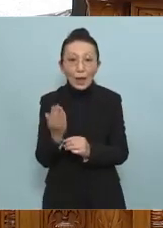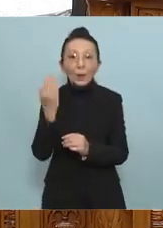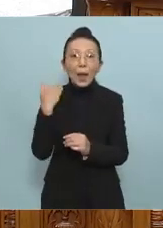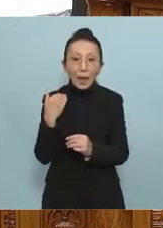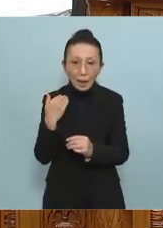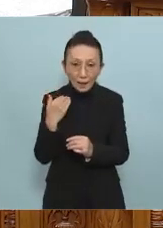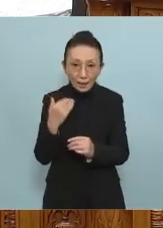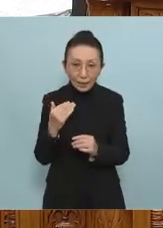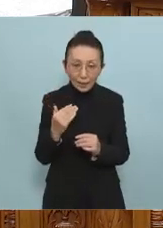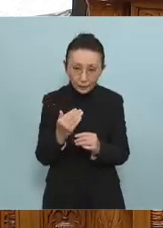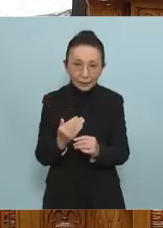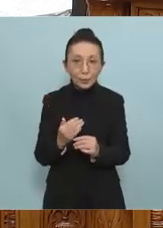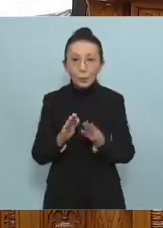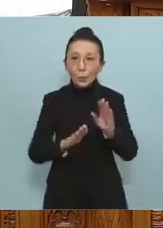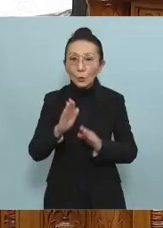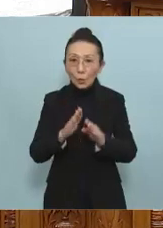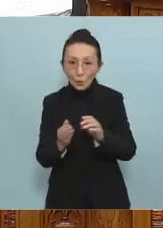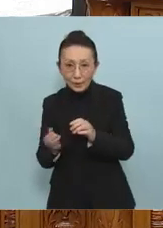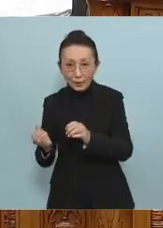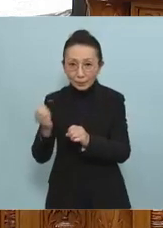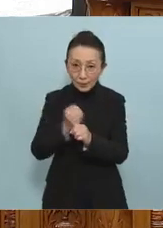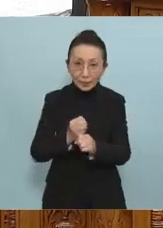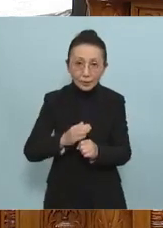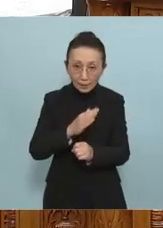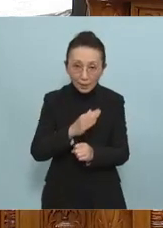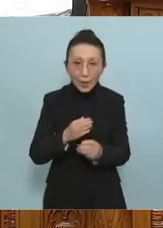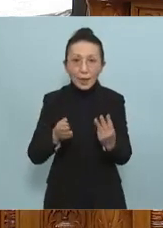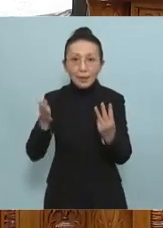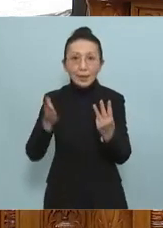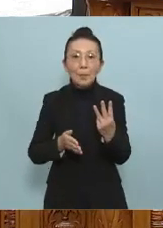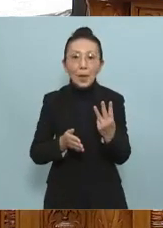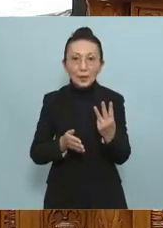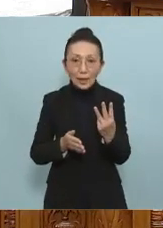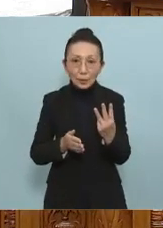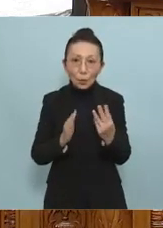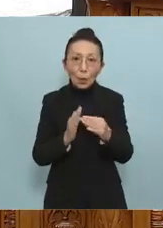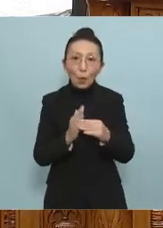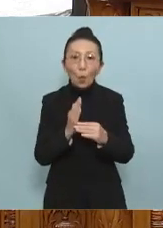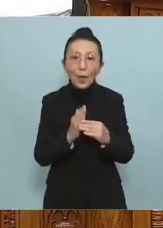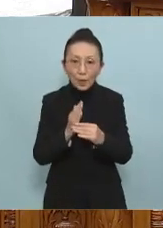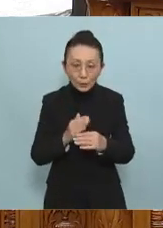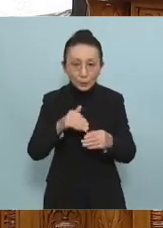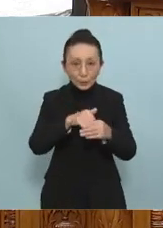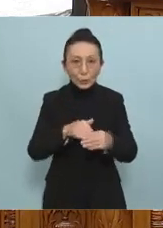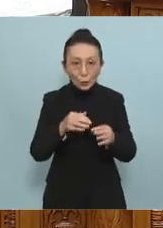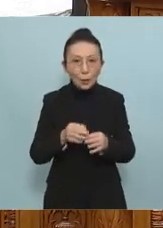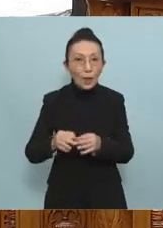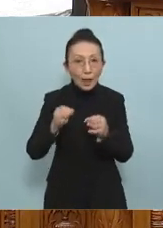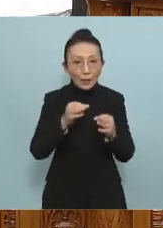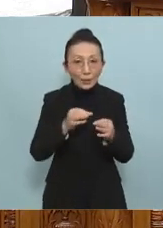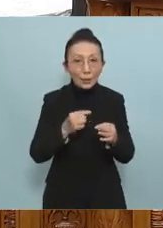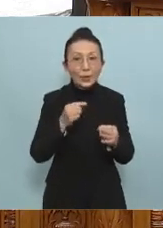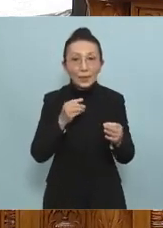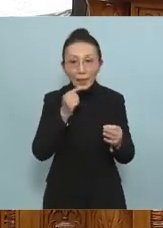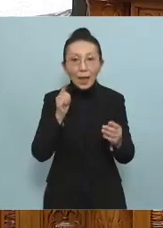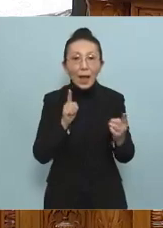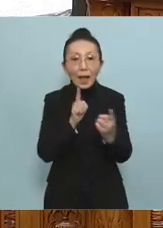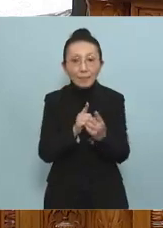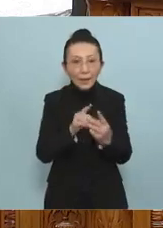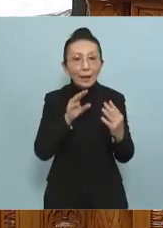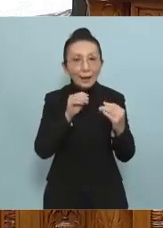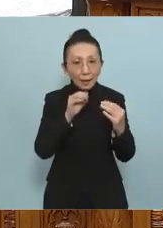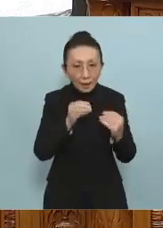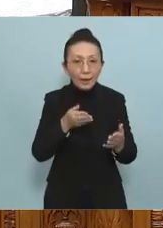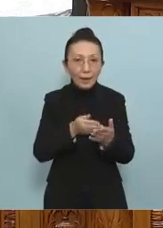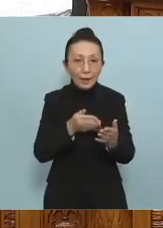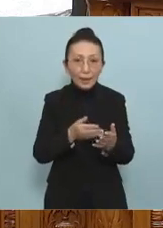した企業については、3% を超える賃上げを期待する旨、直接働きかけを行いました。